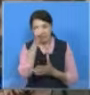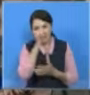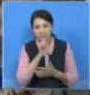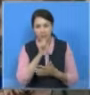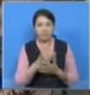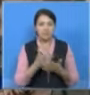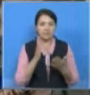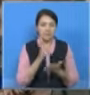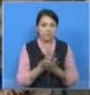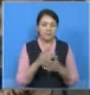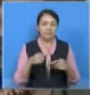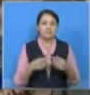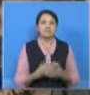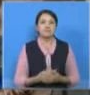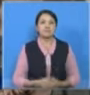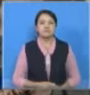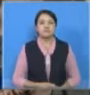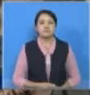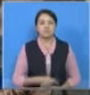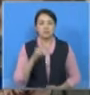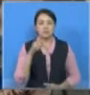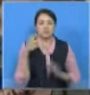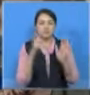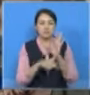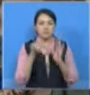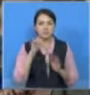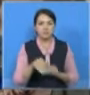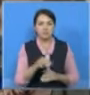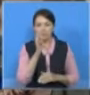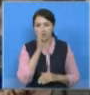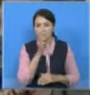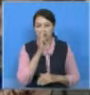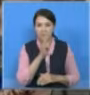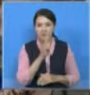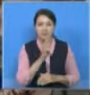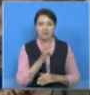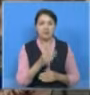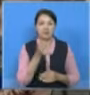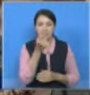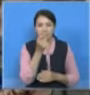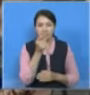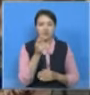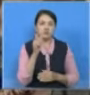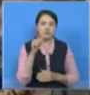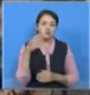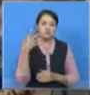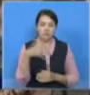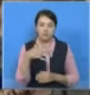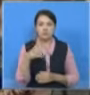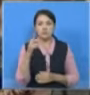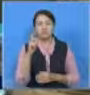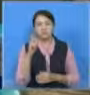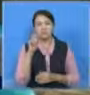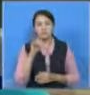қолға алатындар да бар әзірге. 170 мың ең үлкен көп алатыны, 170, 150, ең азы